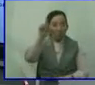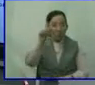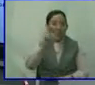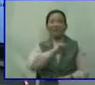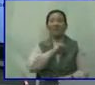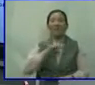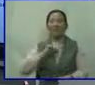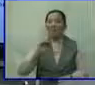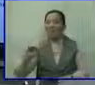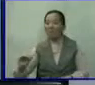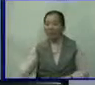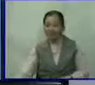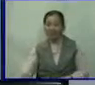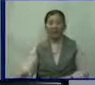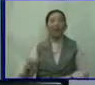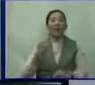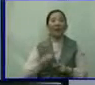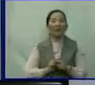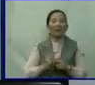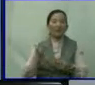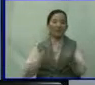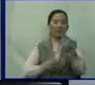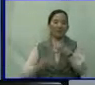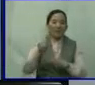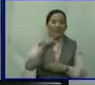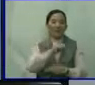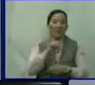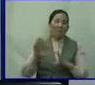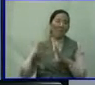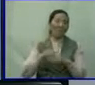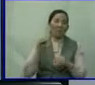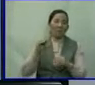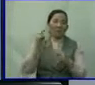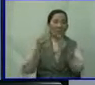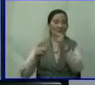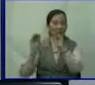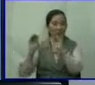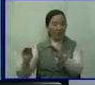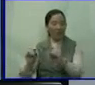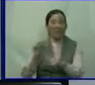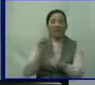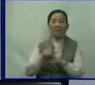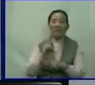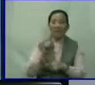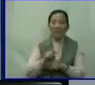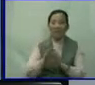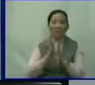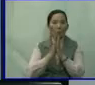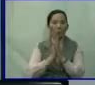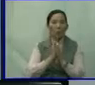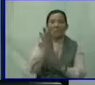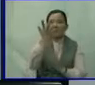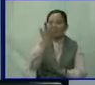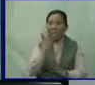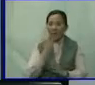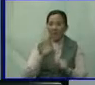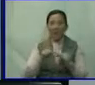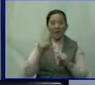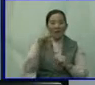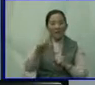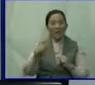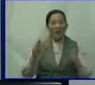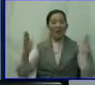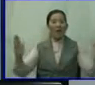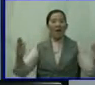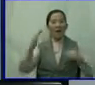семьи. Тип диаграммы выберите сами. Задание оформить красочно на отдельном